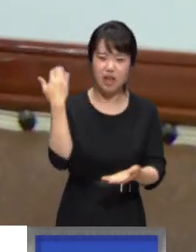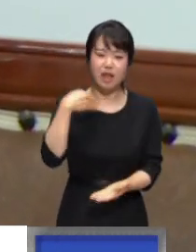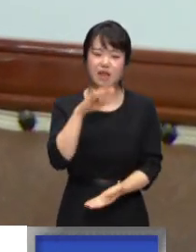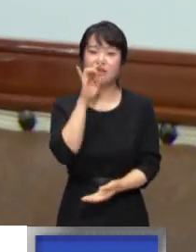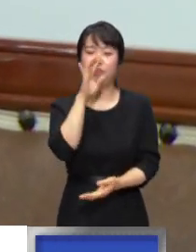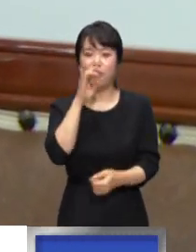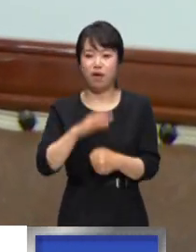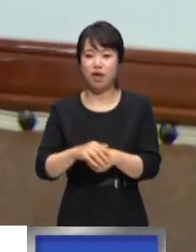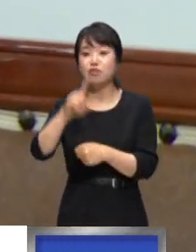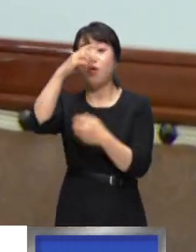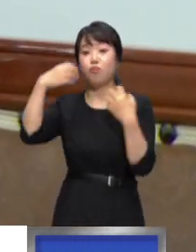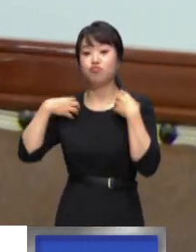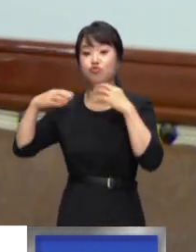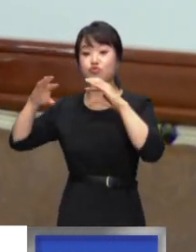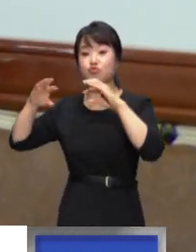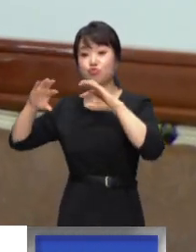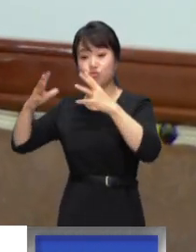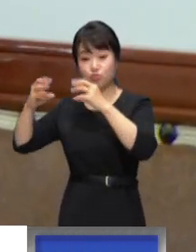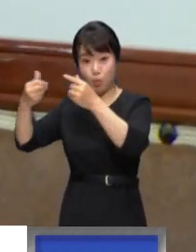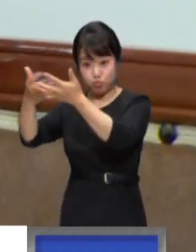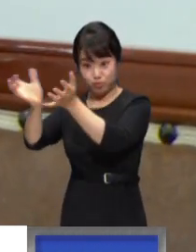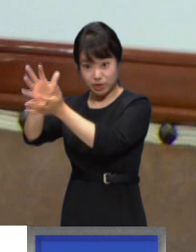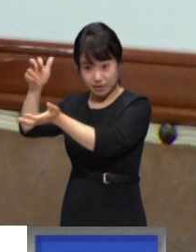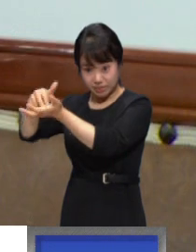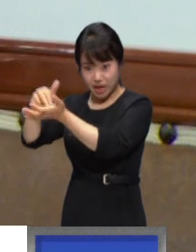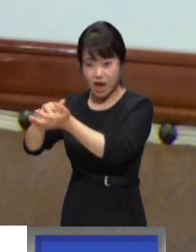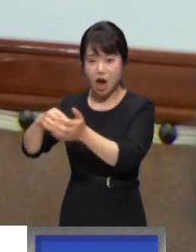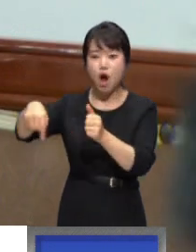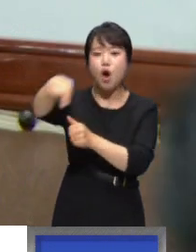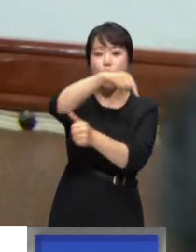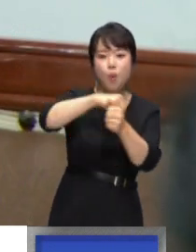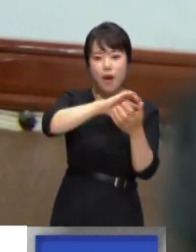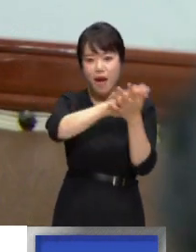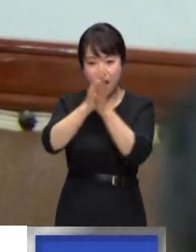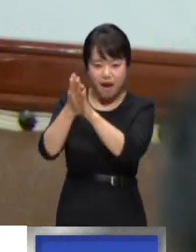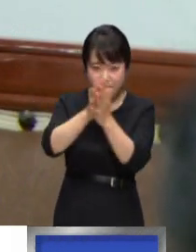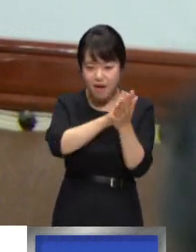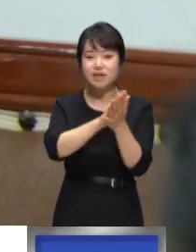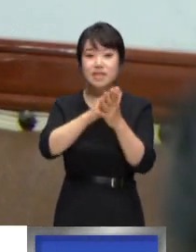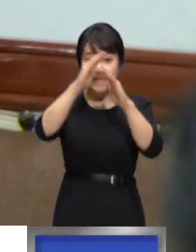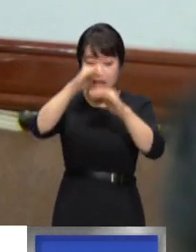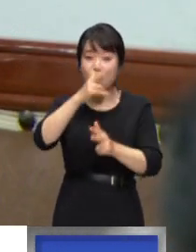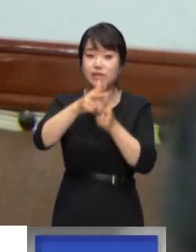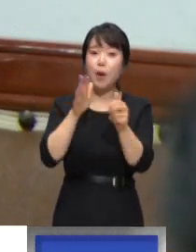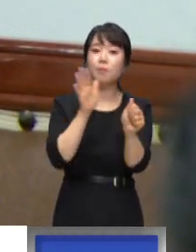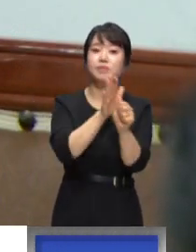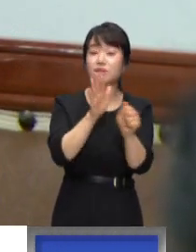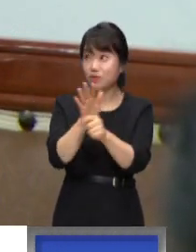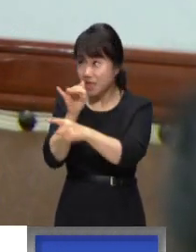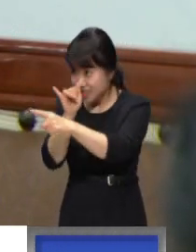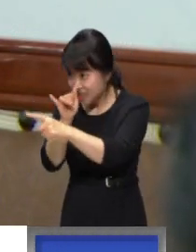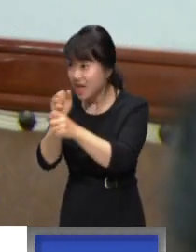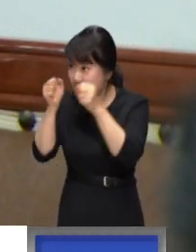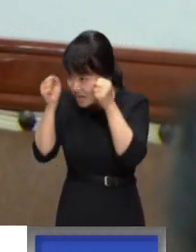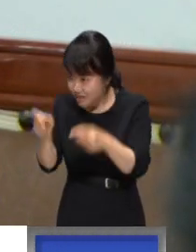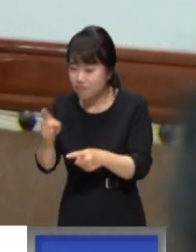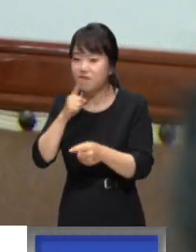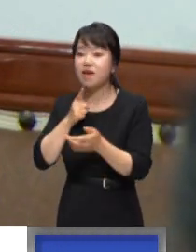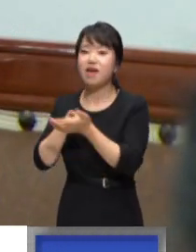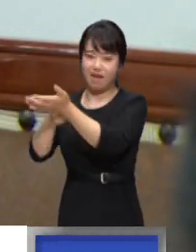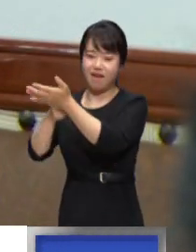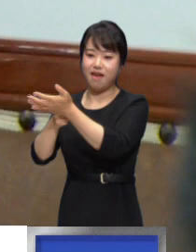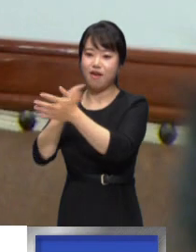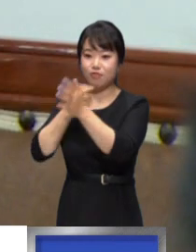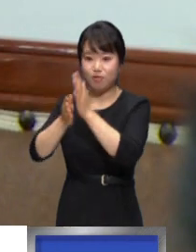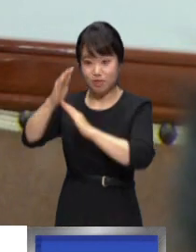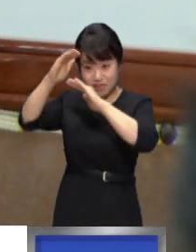있고요. 국토부에서 추진하고 있는 공간혁신 이제 선도사업 구간에 지금 서울시 4개 사업 구간